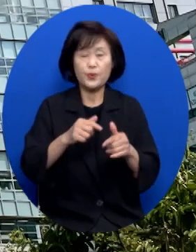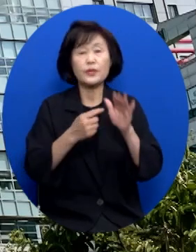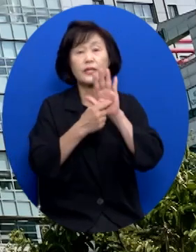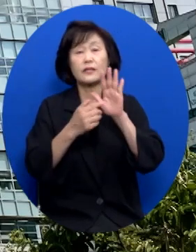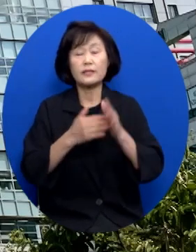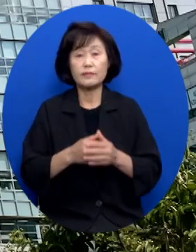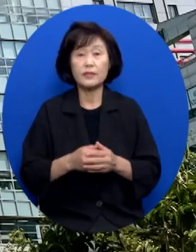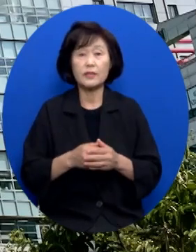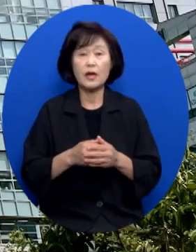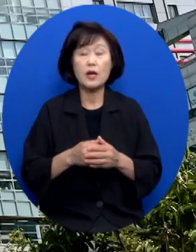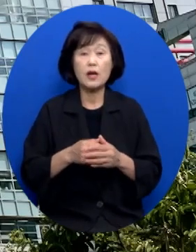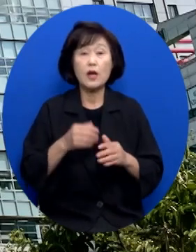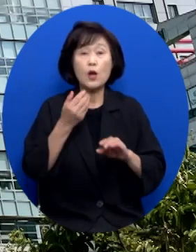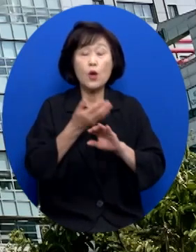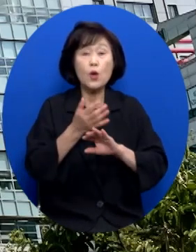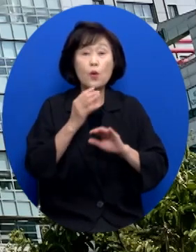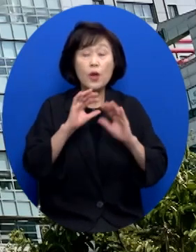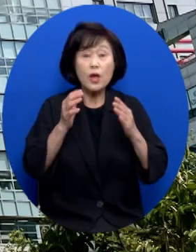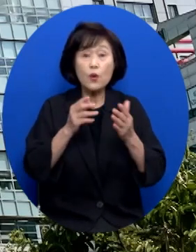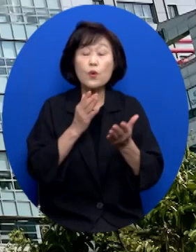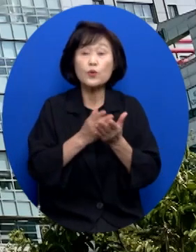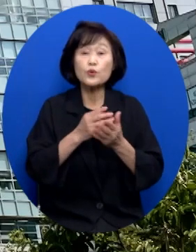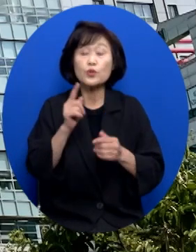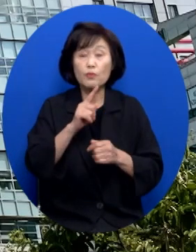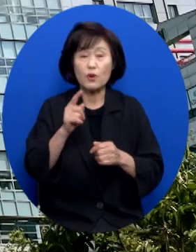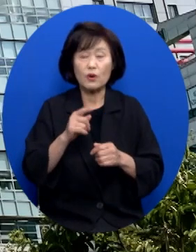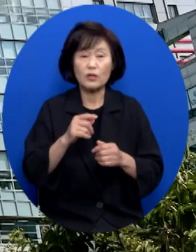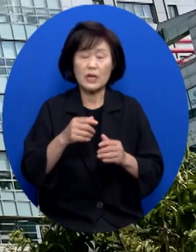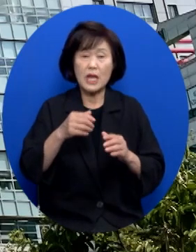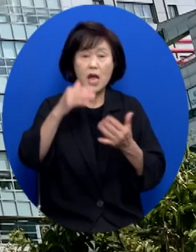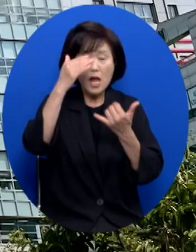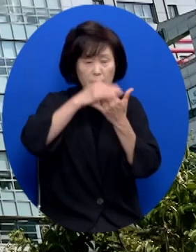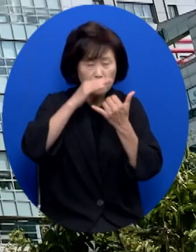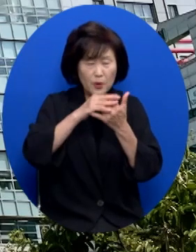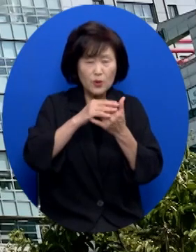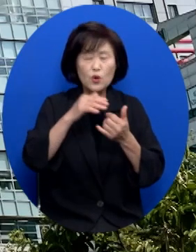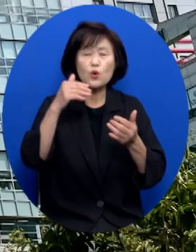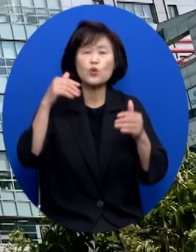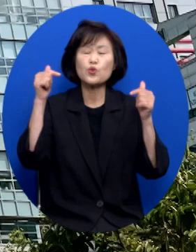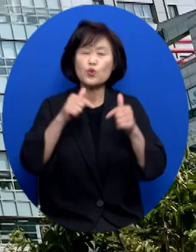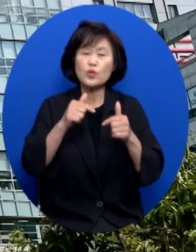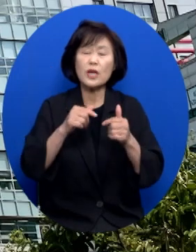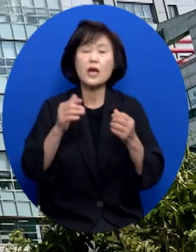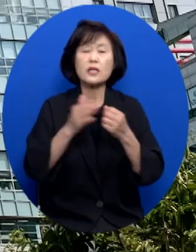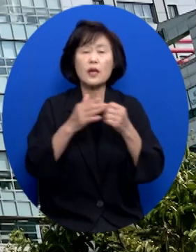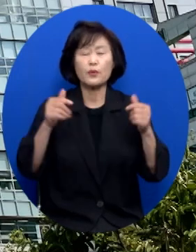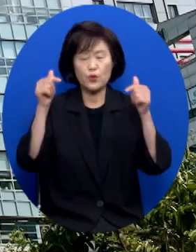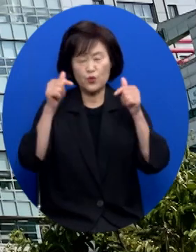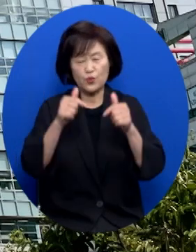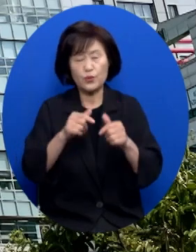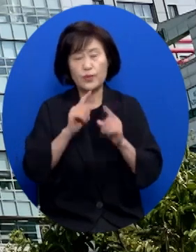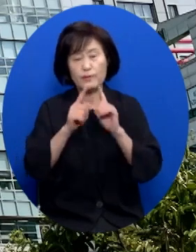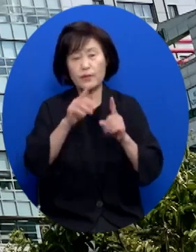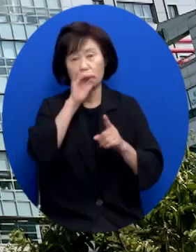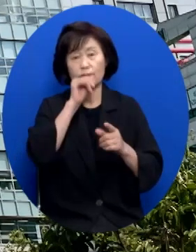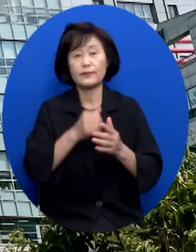집계됐습니다. 외신은 학령 인구 감소 등으로 많은 기독대학이 위기에 직면해 있다고 보도했습니다.